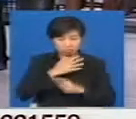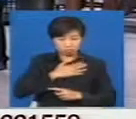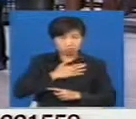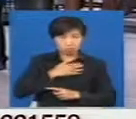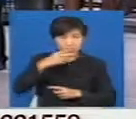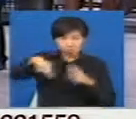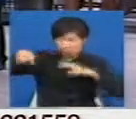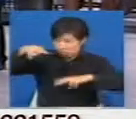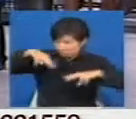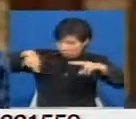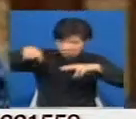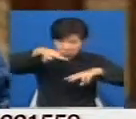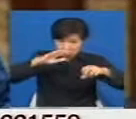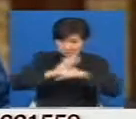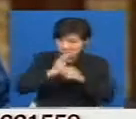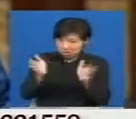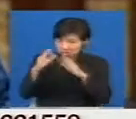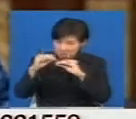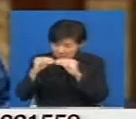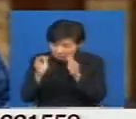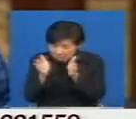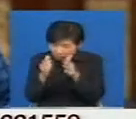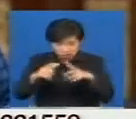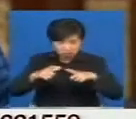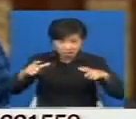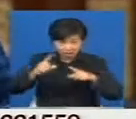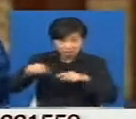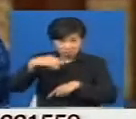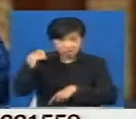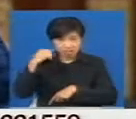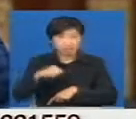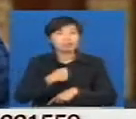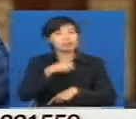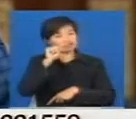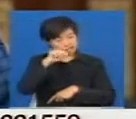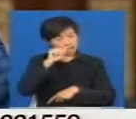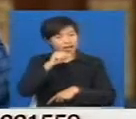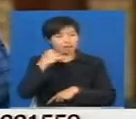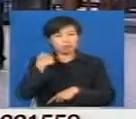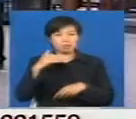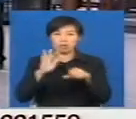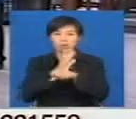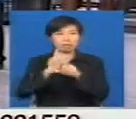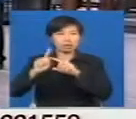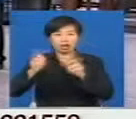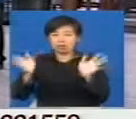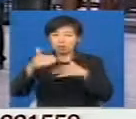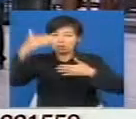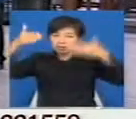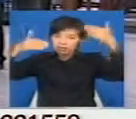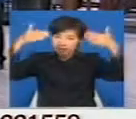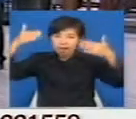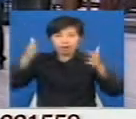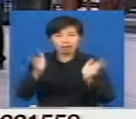องประชุมเล็กห้องประชุมย่อยต่างๆมากมาย ห้องประชุมกลางโรงอาหารเล็กโรงอาหารใหญ่ห้องแสดงนิทรรศการห้อ